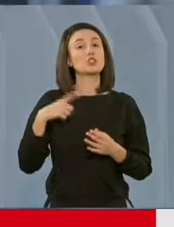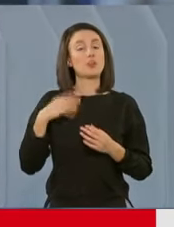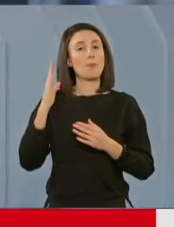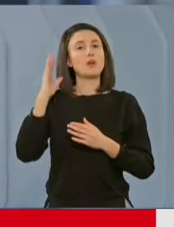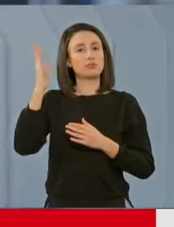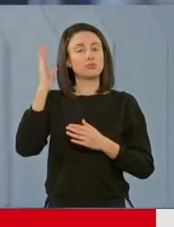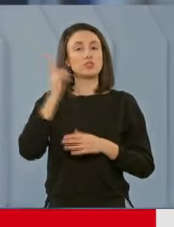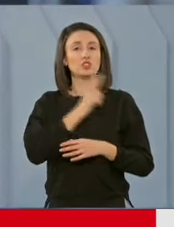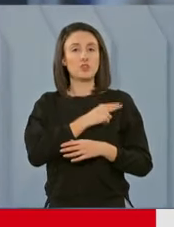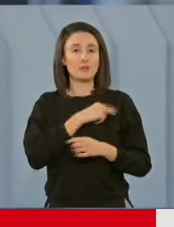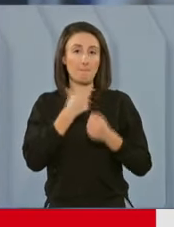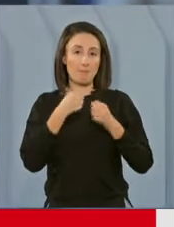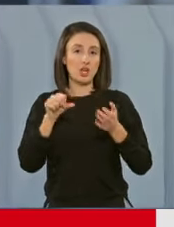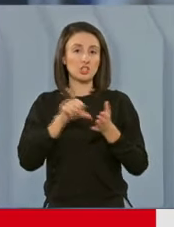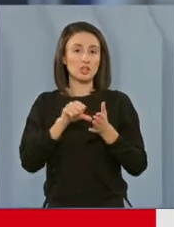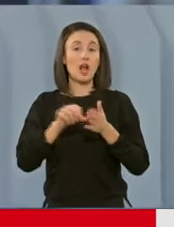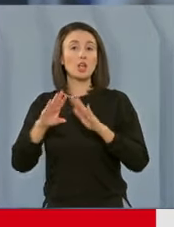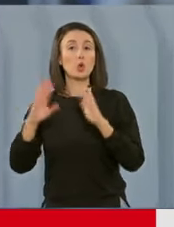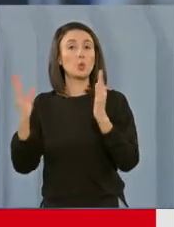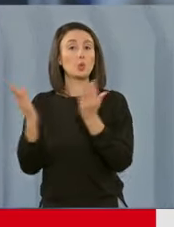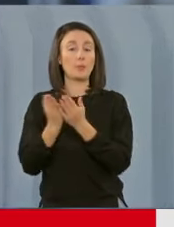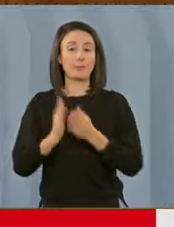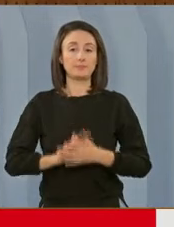mai longeviv șef de bancă centrală din lume.